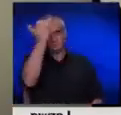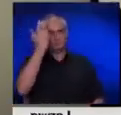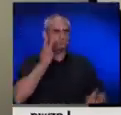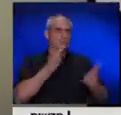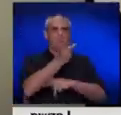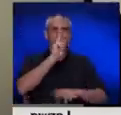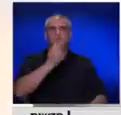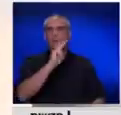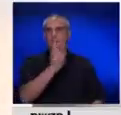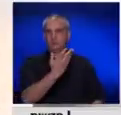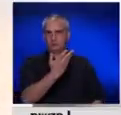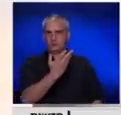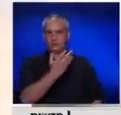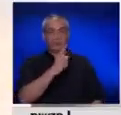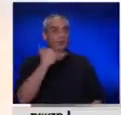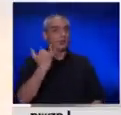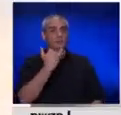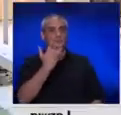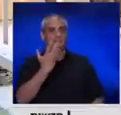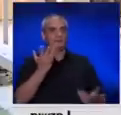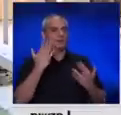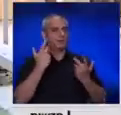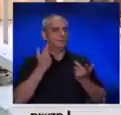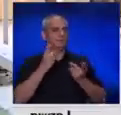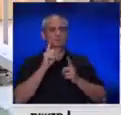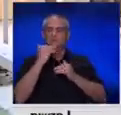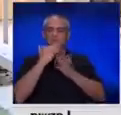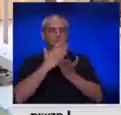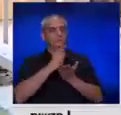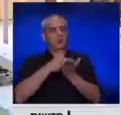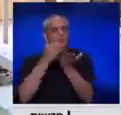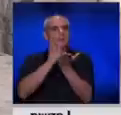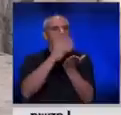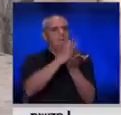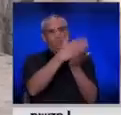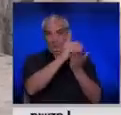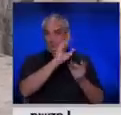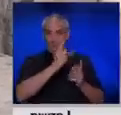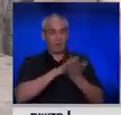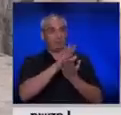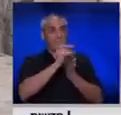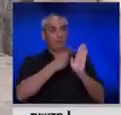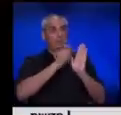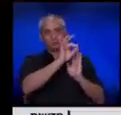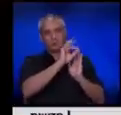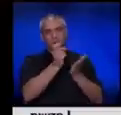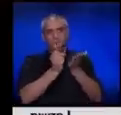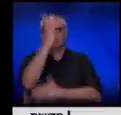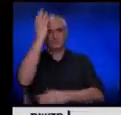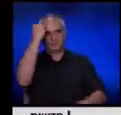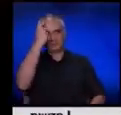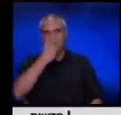גבולות שוב ושוב. בכל הזמן הזה מרחפת מעל גם חרב הניפויים. אם לא תזרום עם הדרישות, תודח. הייתה לי